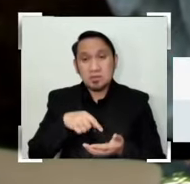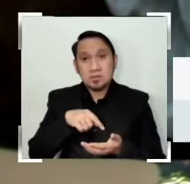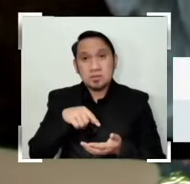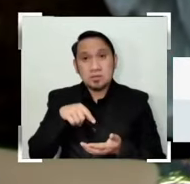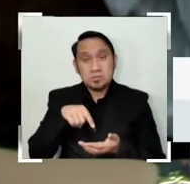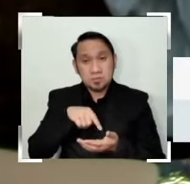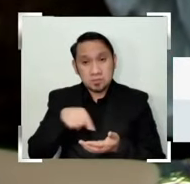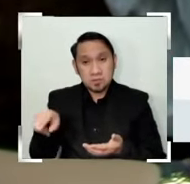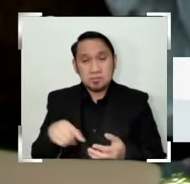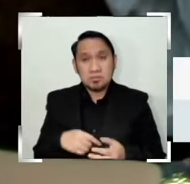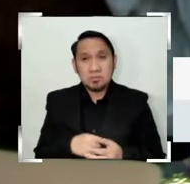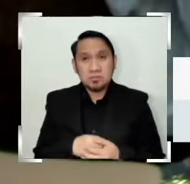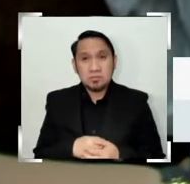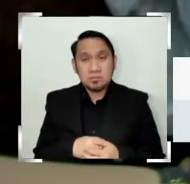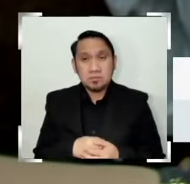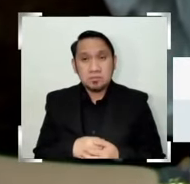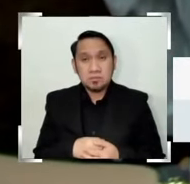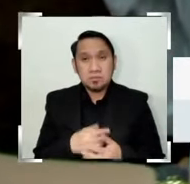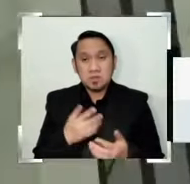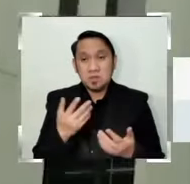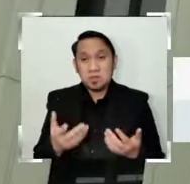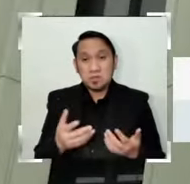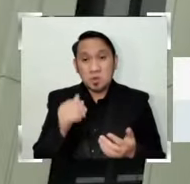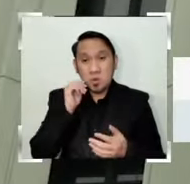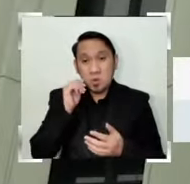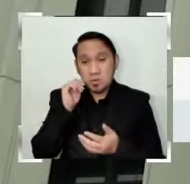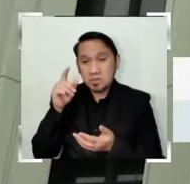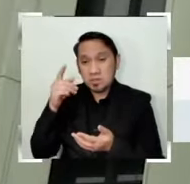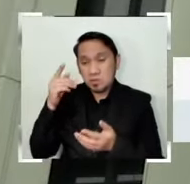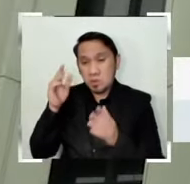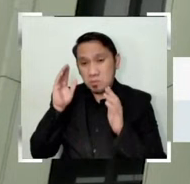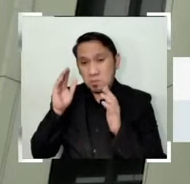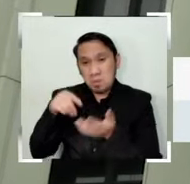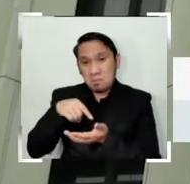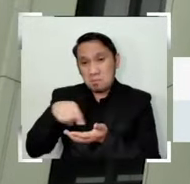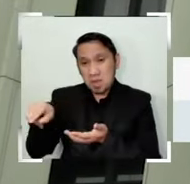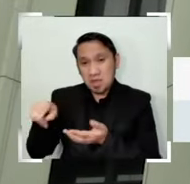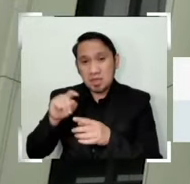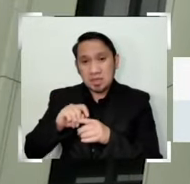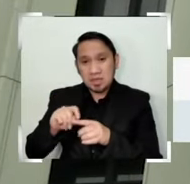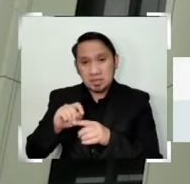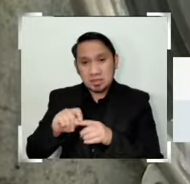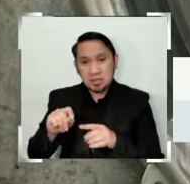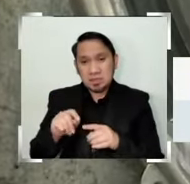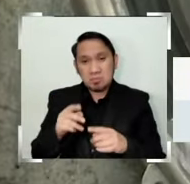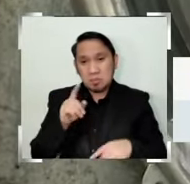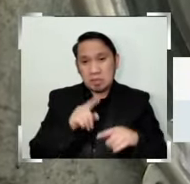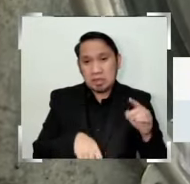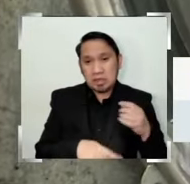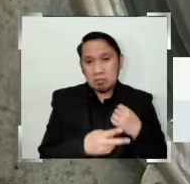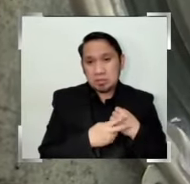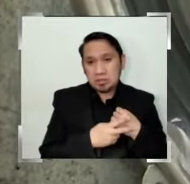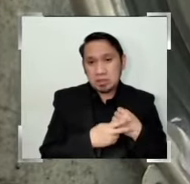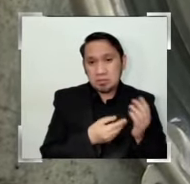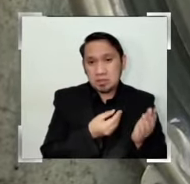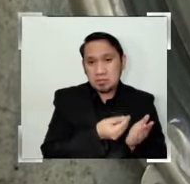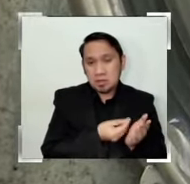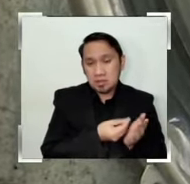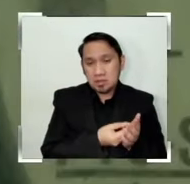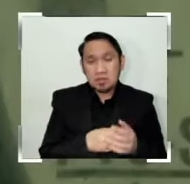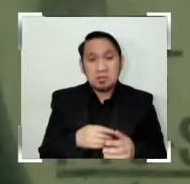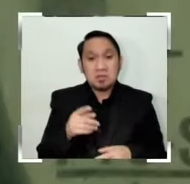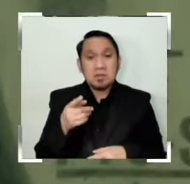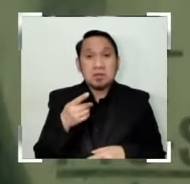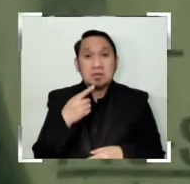konting maiipon sana. Piso nga raw dapat ang dagdag singil ayon sa Meralco, pero napakiusapan nila ang mga